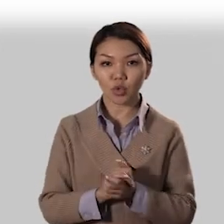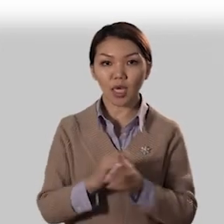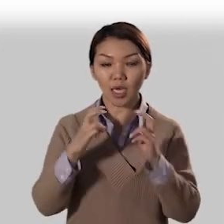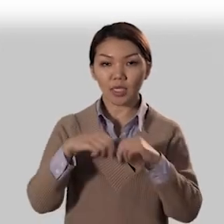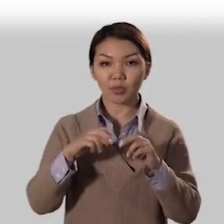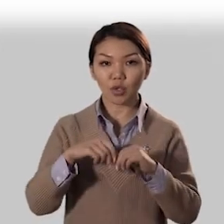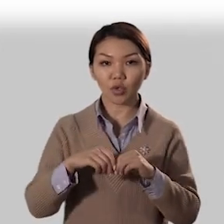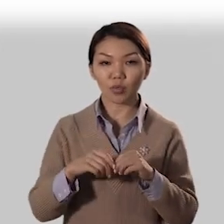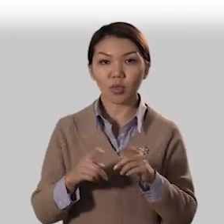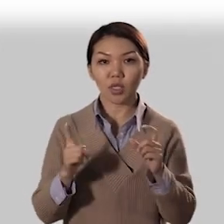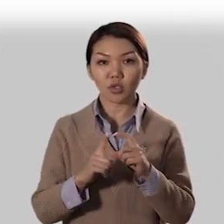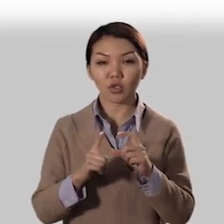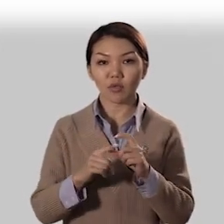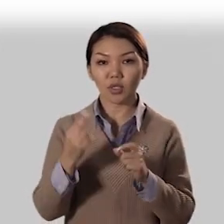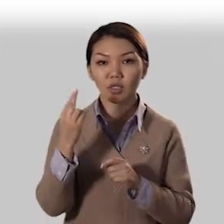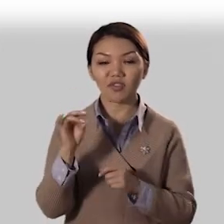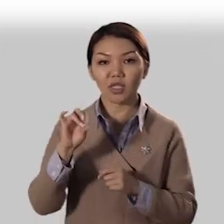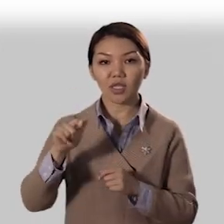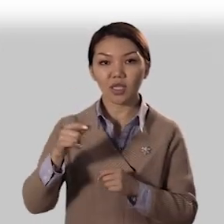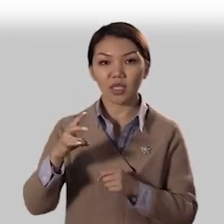цветеньем и земля